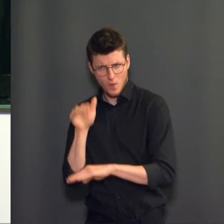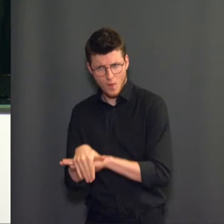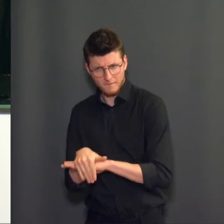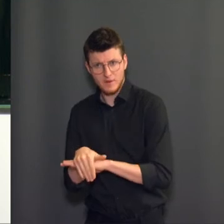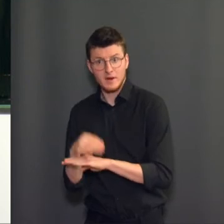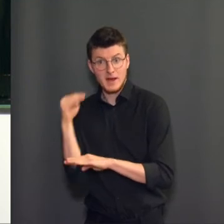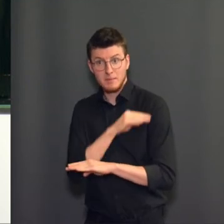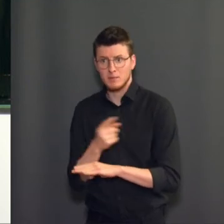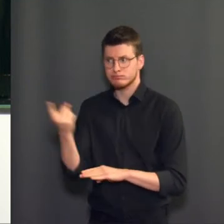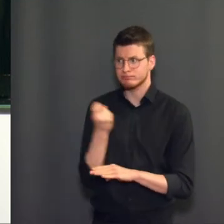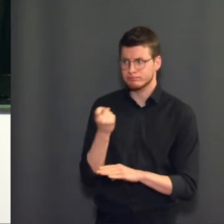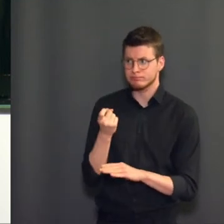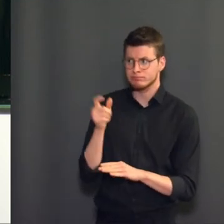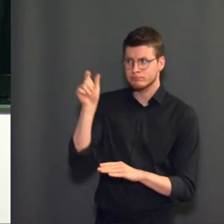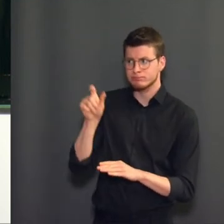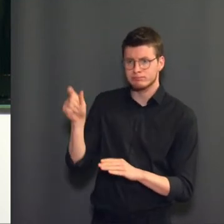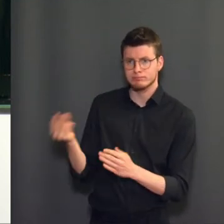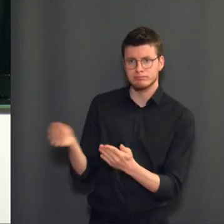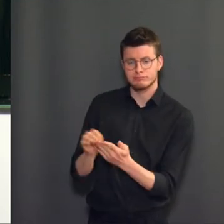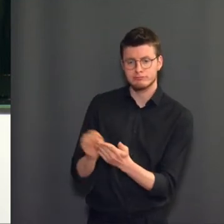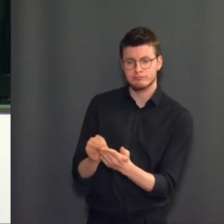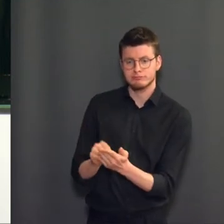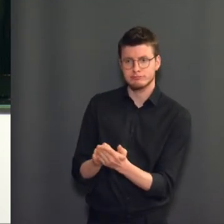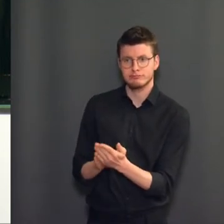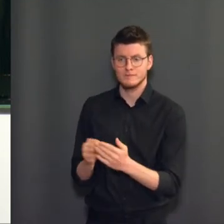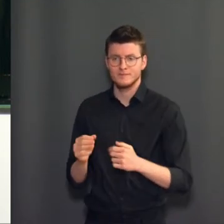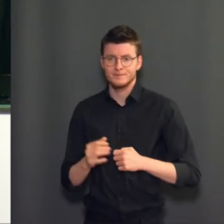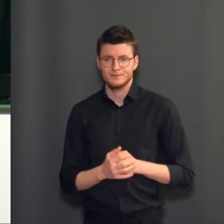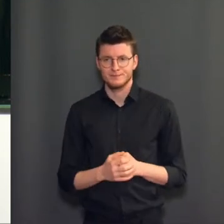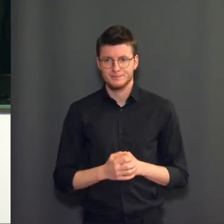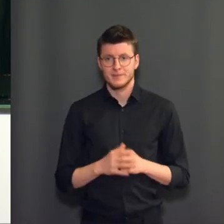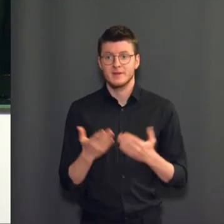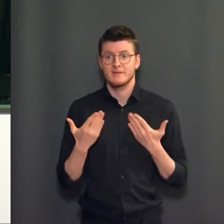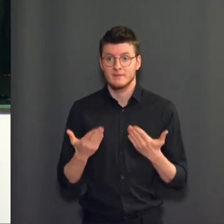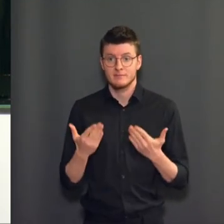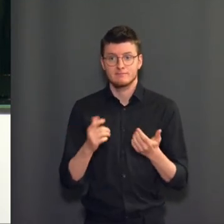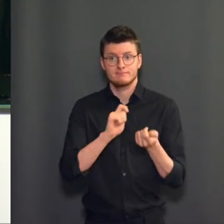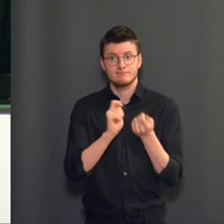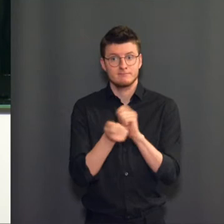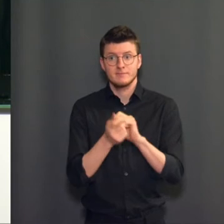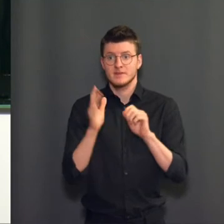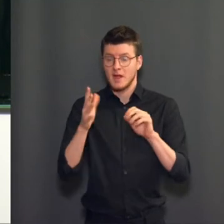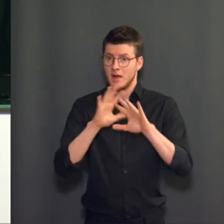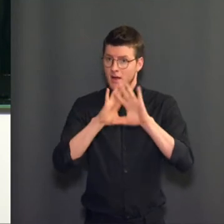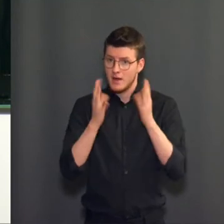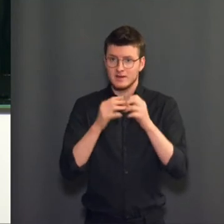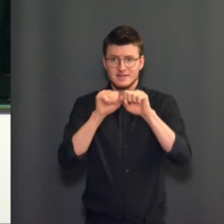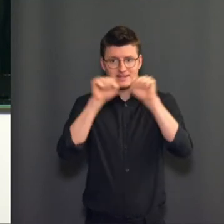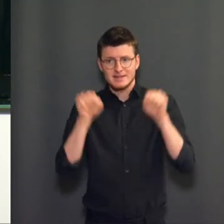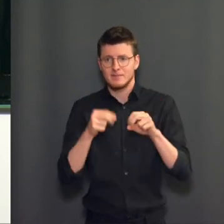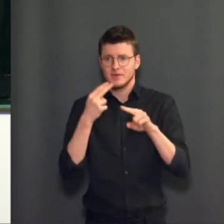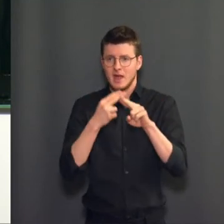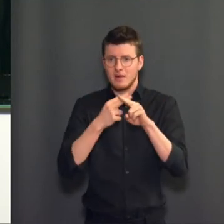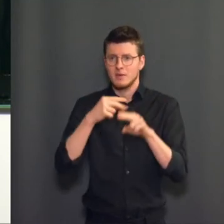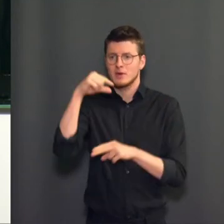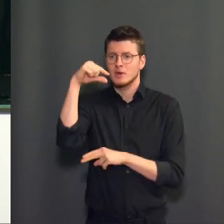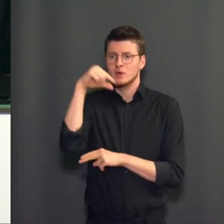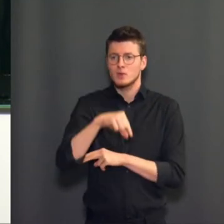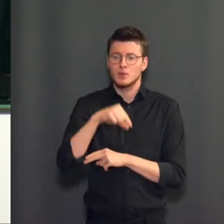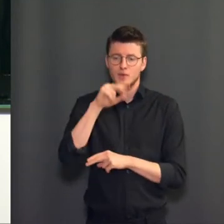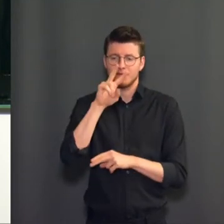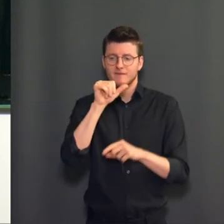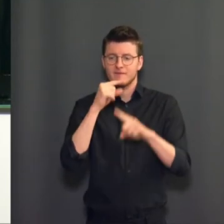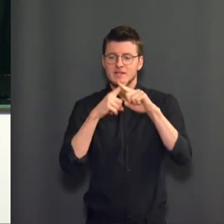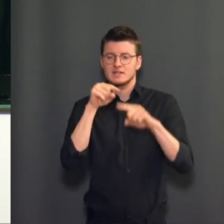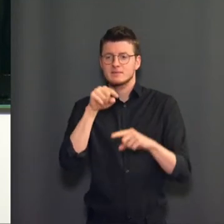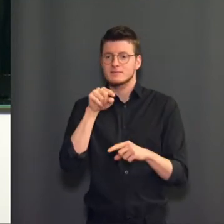Sinds vandaag bestaat er een algemeen systeem, QVAX genaamd. Daarmee kan je je inschrijven op de reservelijst